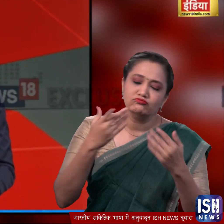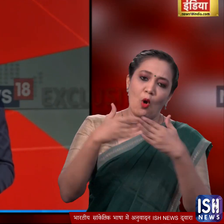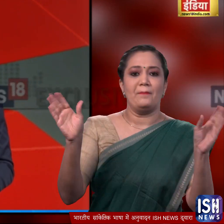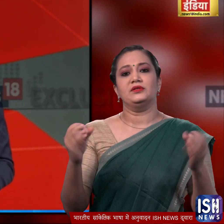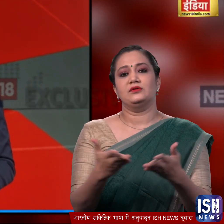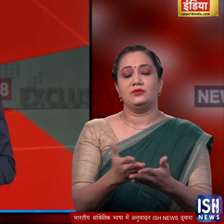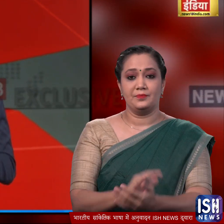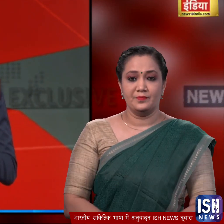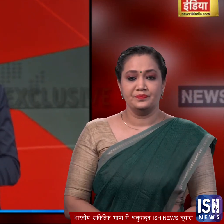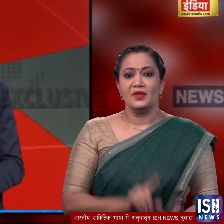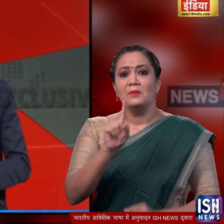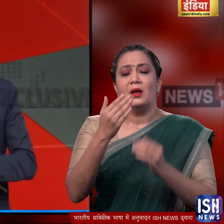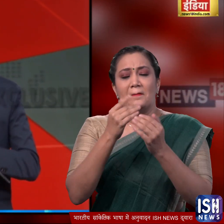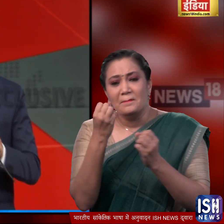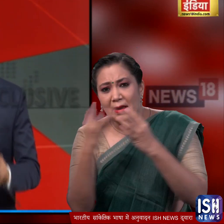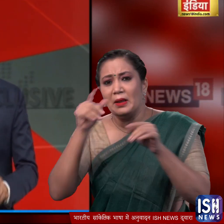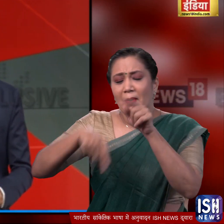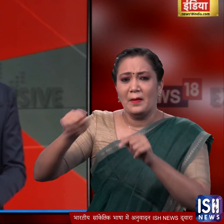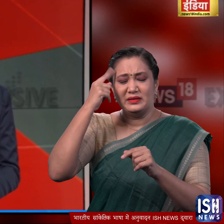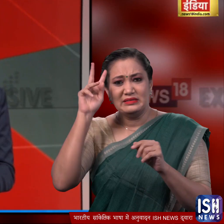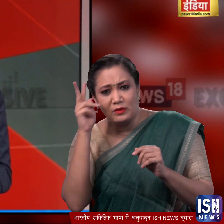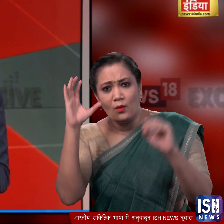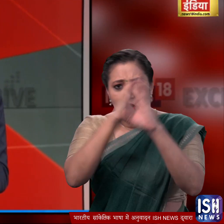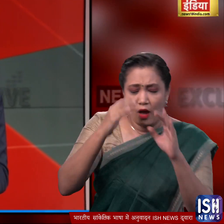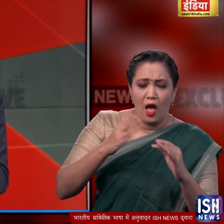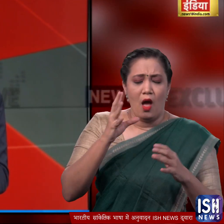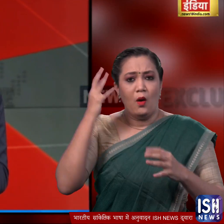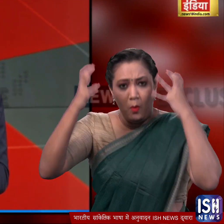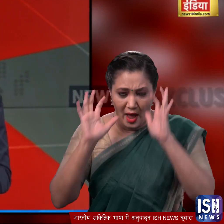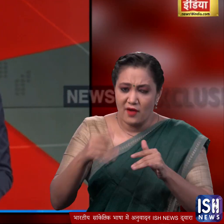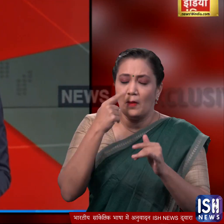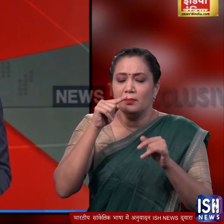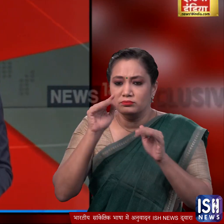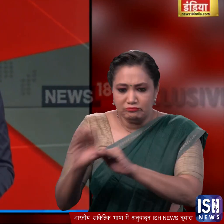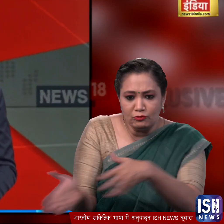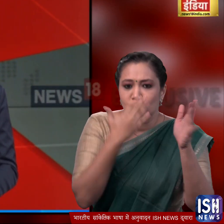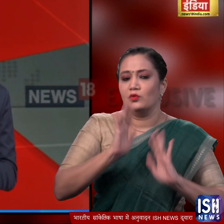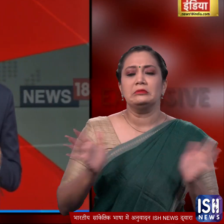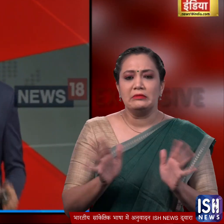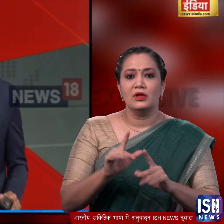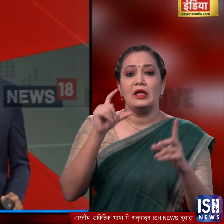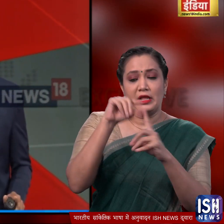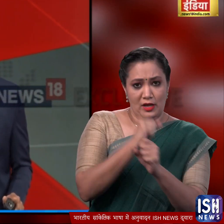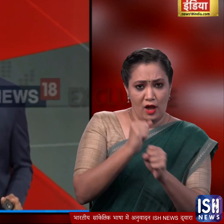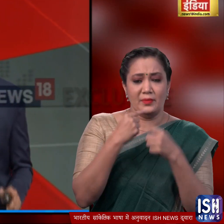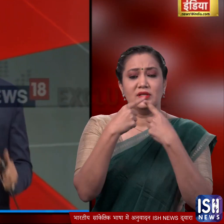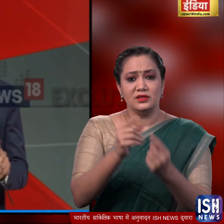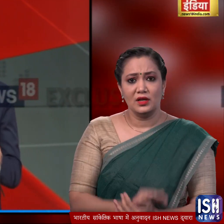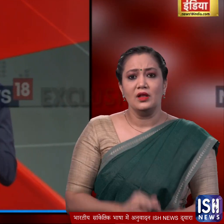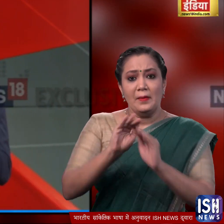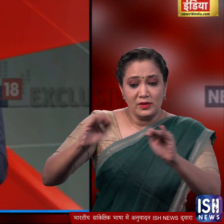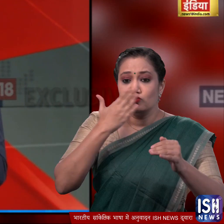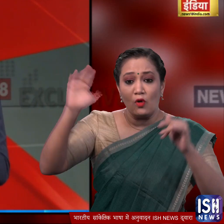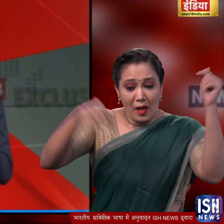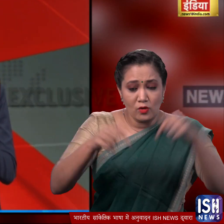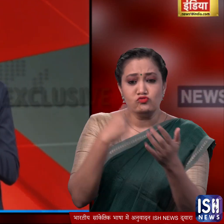का फैसला किया। लेकिन कई लोग अब भी महामारी की वजह से बच्चों को स्कूल भेजने से हिचक रहे हैं, जबकि दिल्ली सरकार का दावा है कि बच्चे